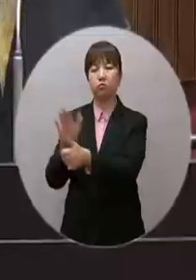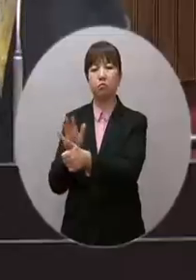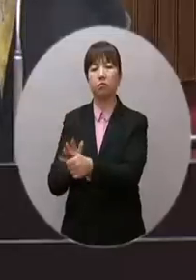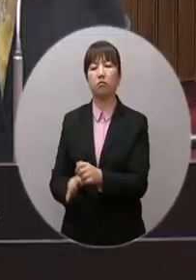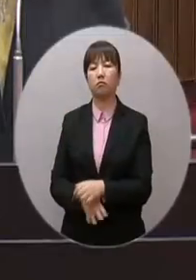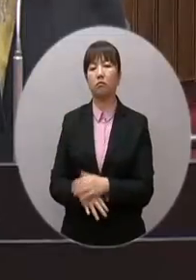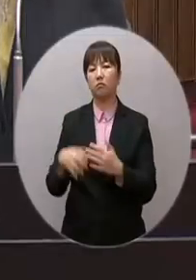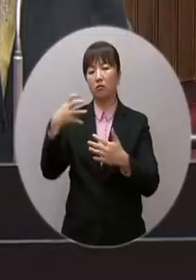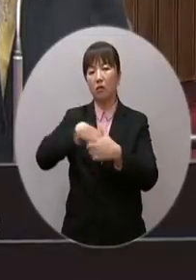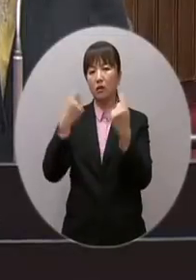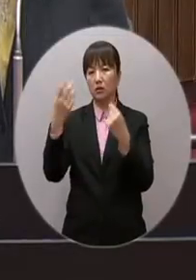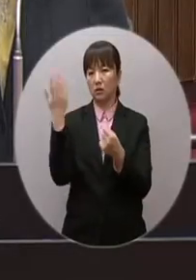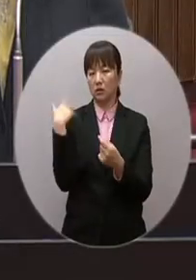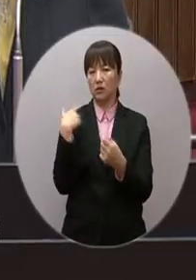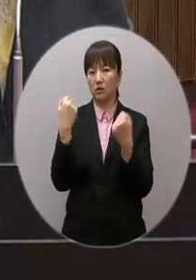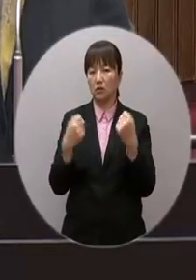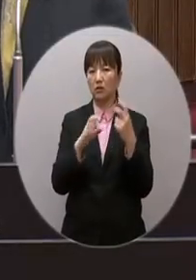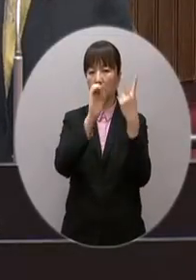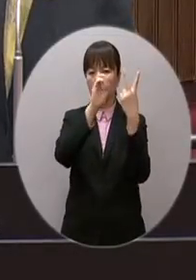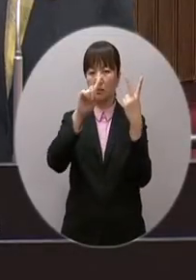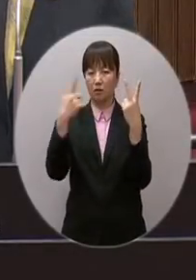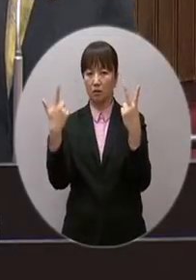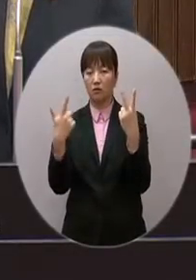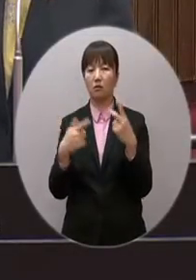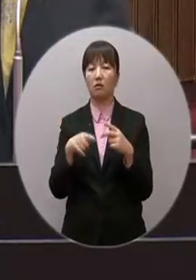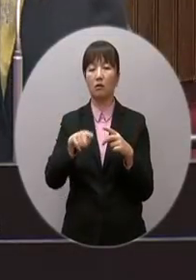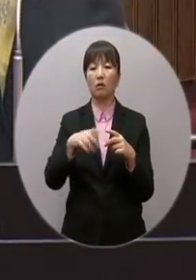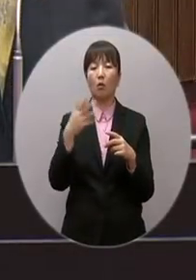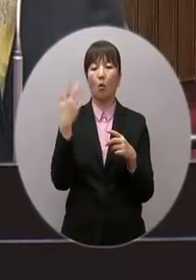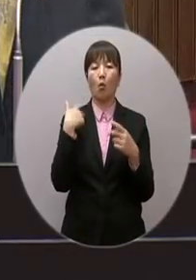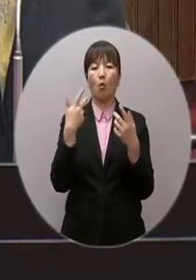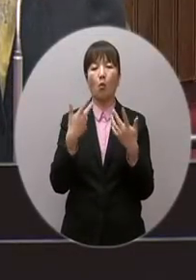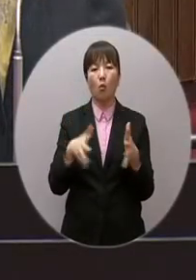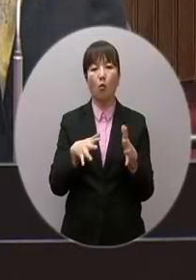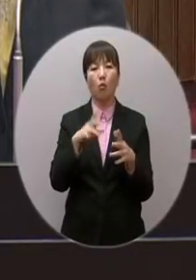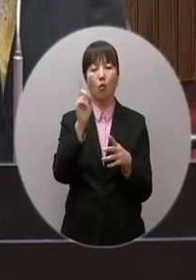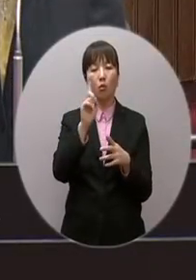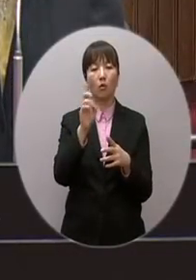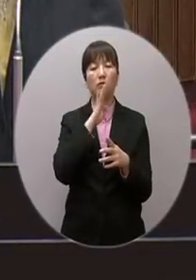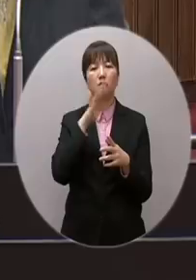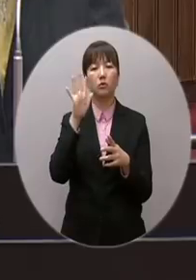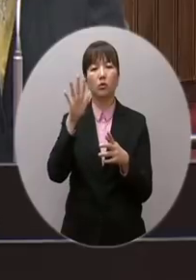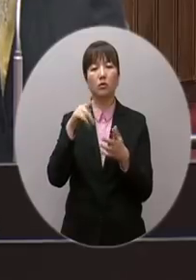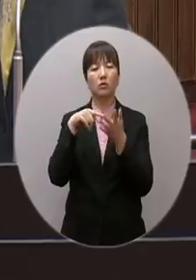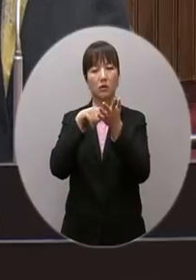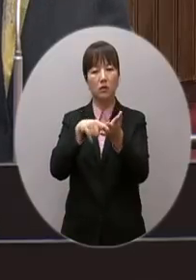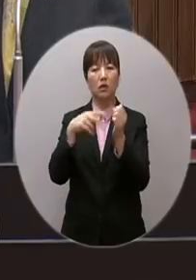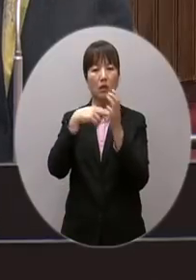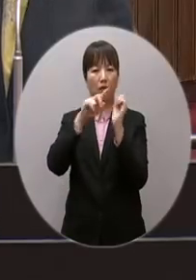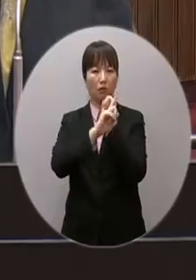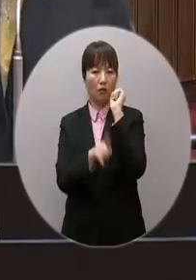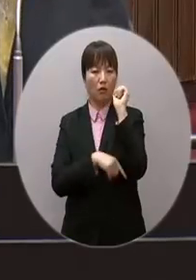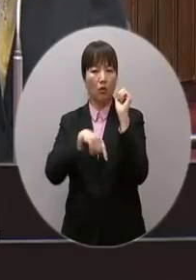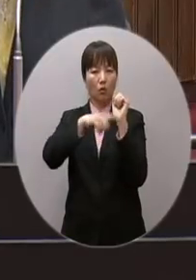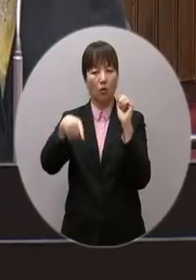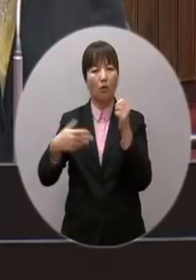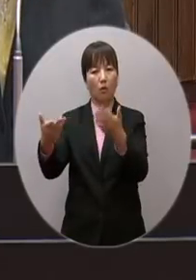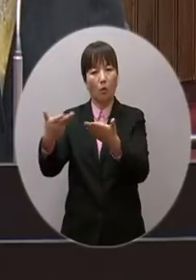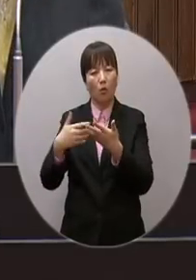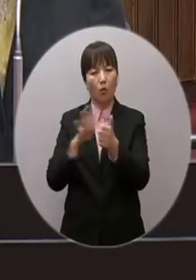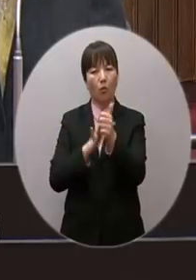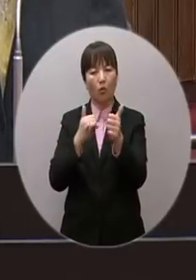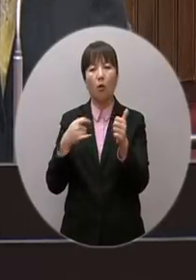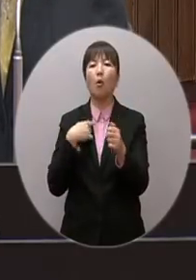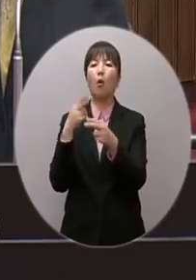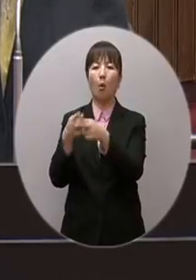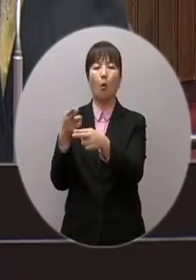含之前在我们2016年的时候，甚至他们有很多的这个陈情函来到我们的立法院，所以我们的很多委员也跟